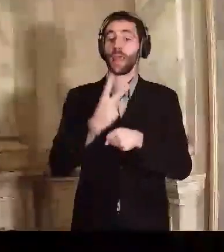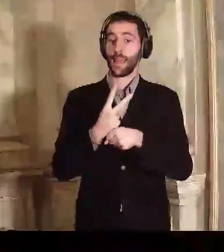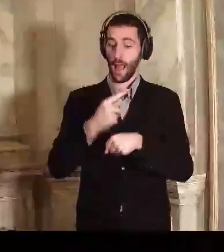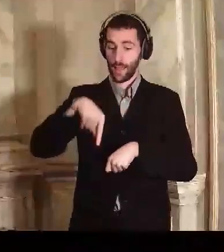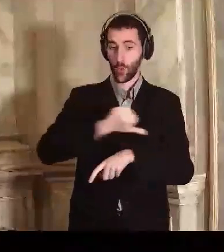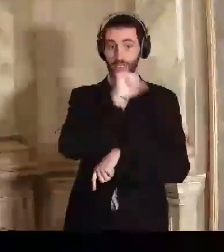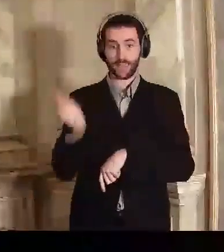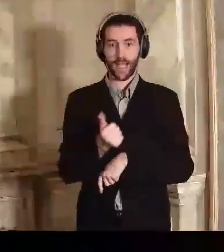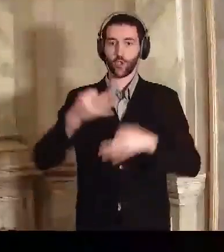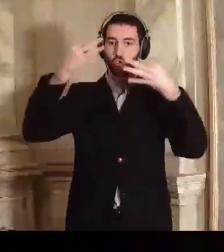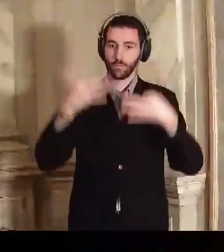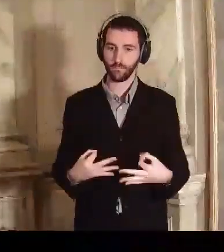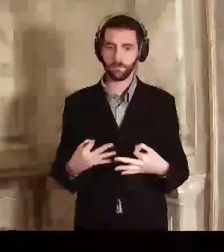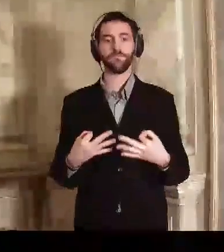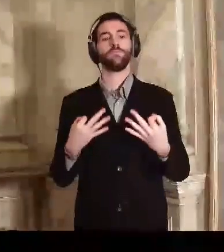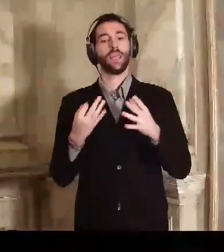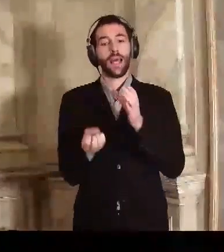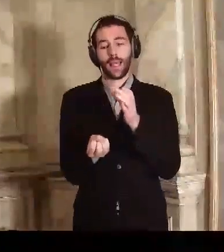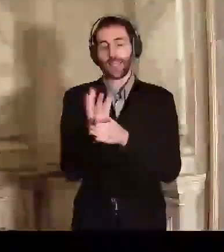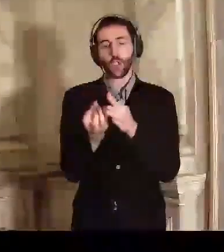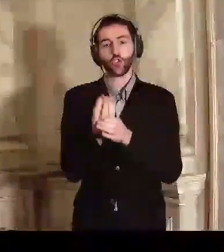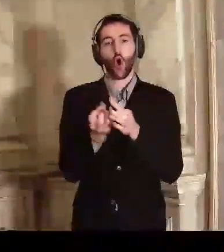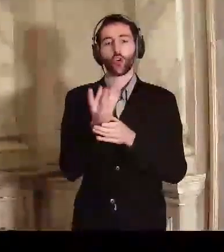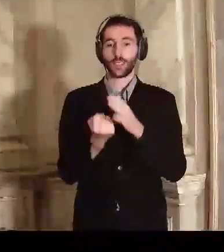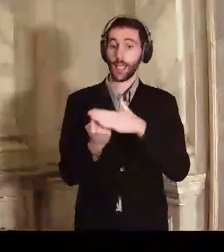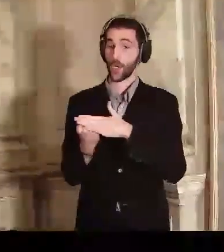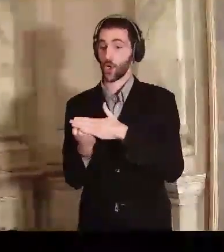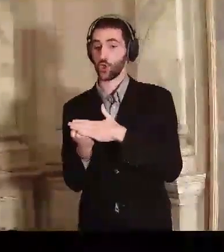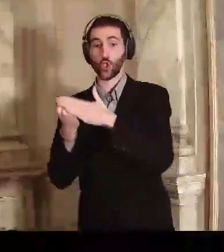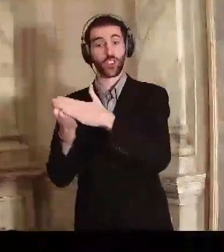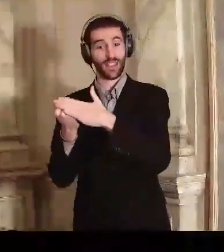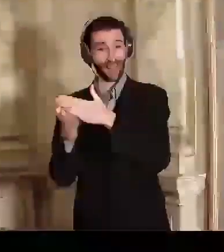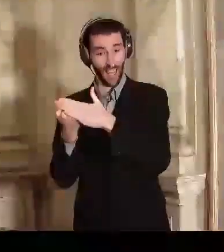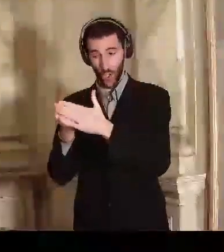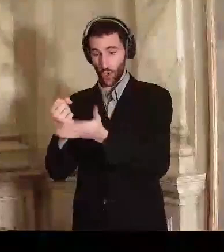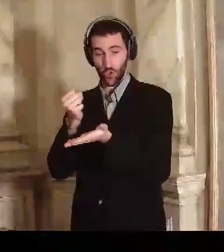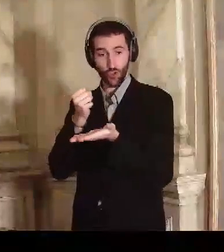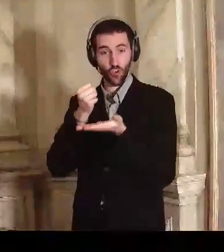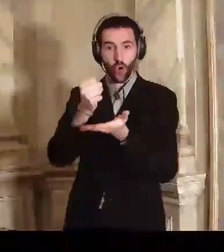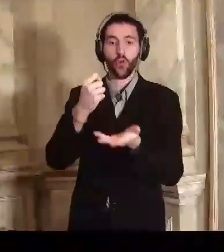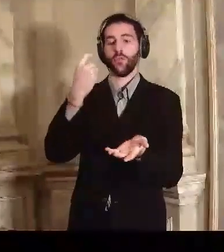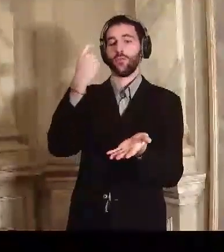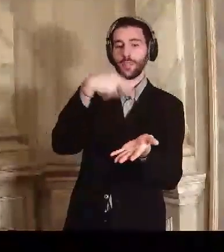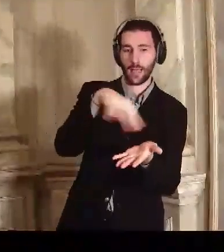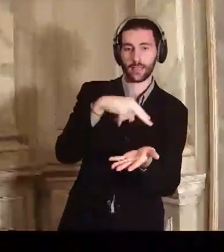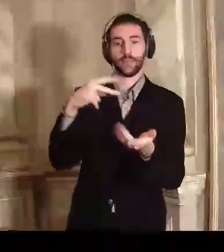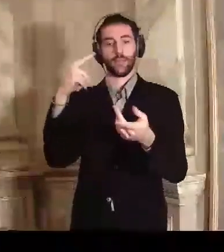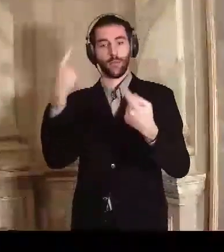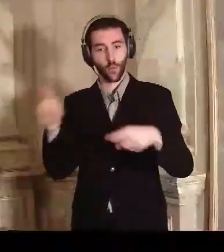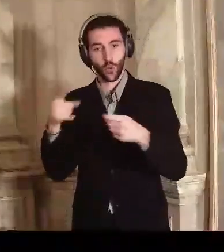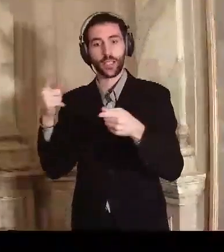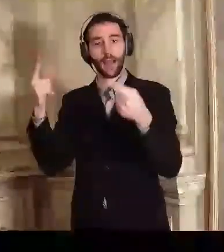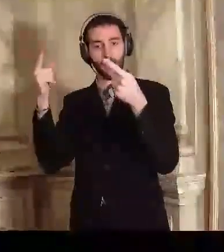deciso quest'anno di aumentare le risorse e il sostegno destinati ai settori danza, musica e